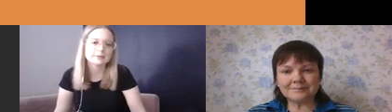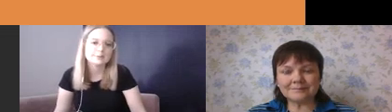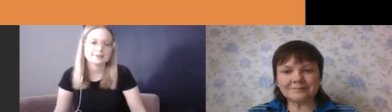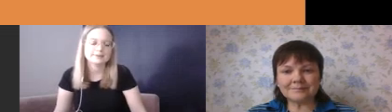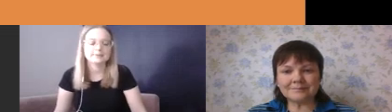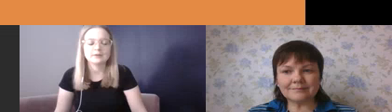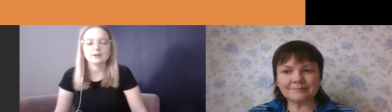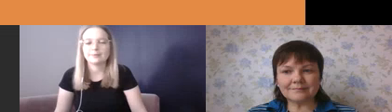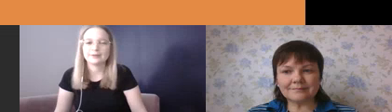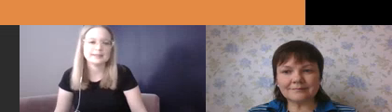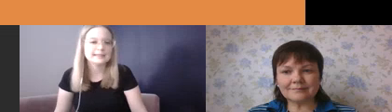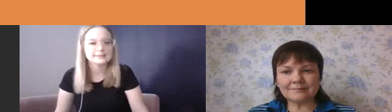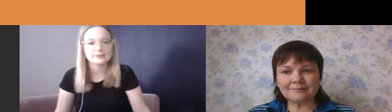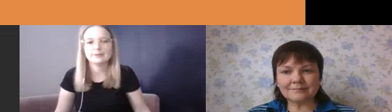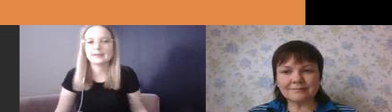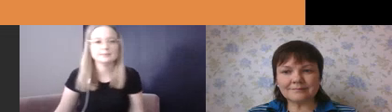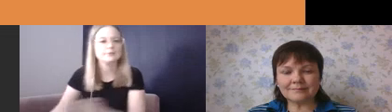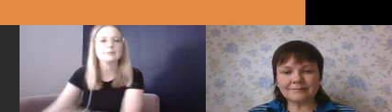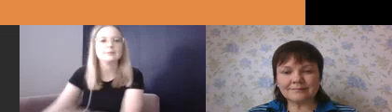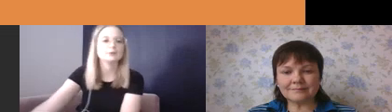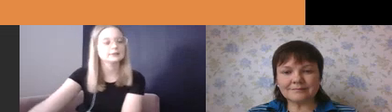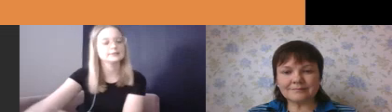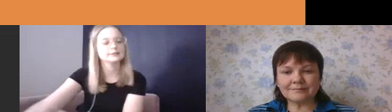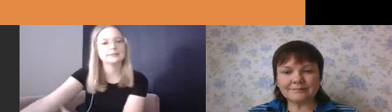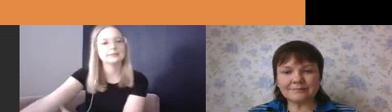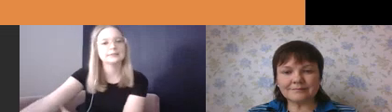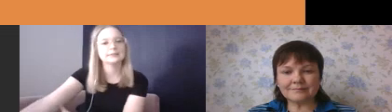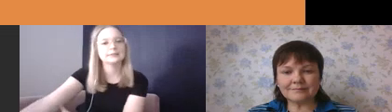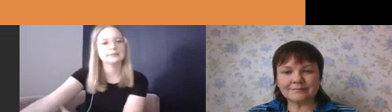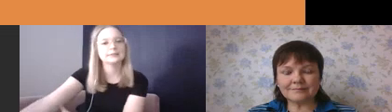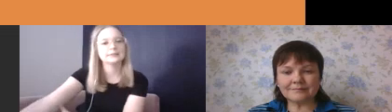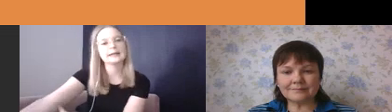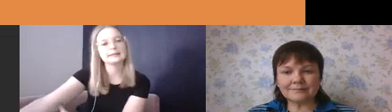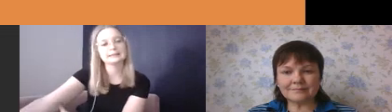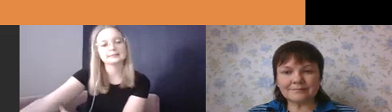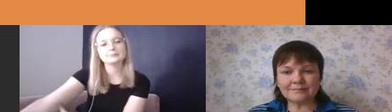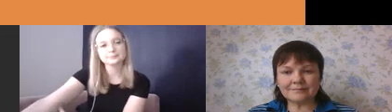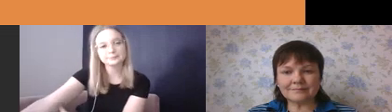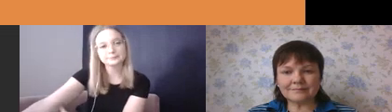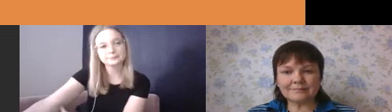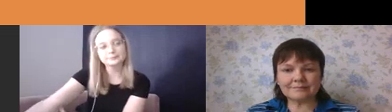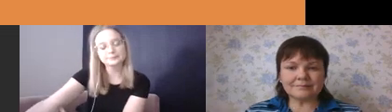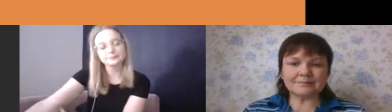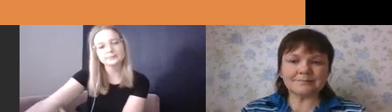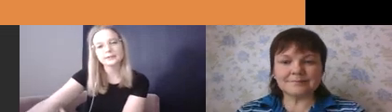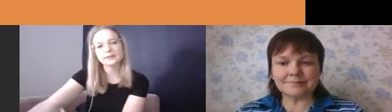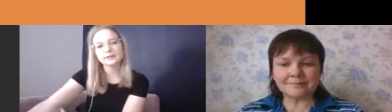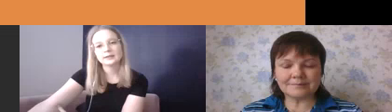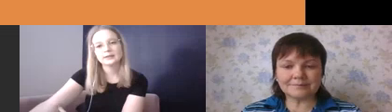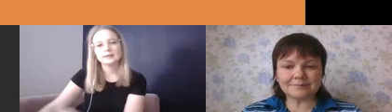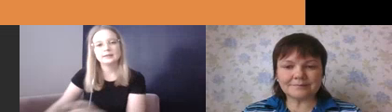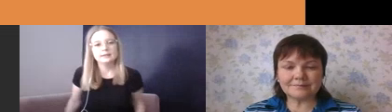tööpakkujad, et seal on väga palju nii Eesti kui välisma võimalusi, et kui sellele ka pilgu peale heita.